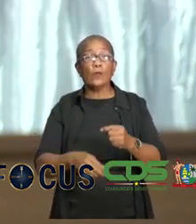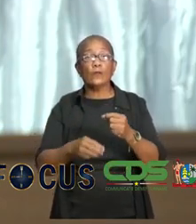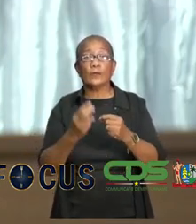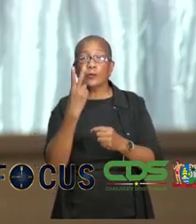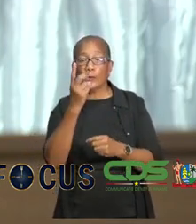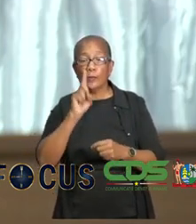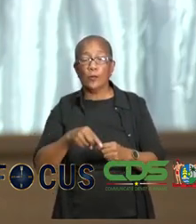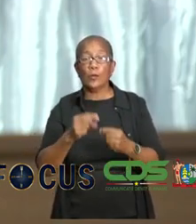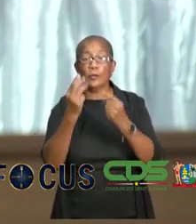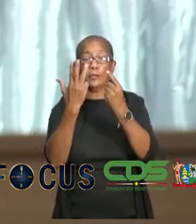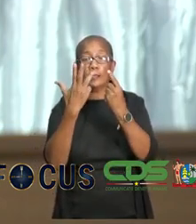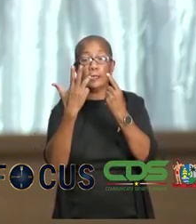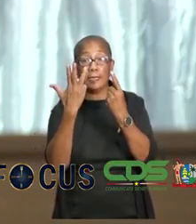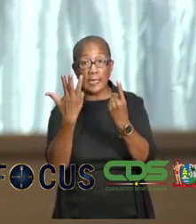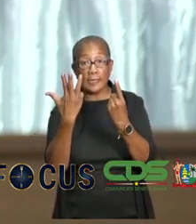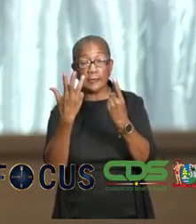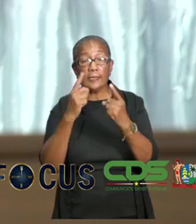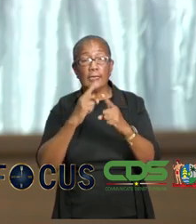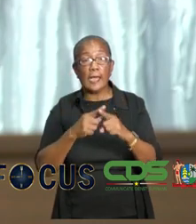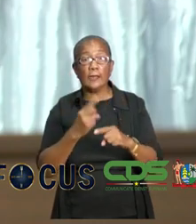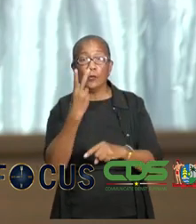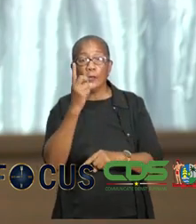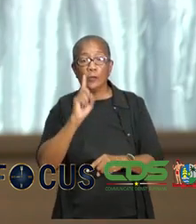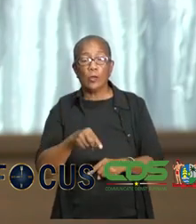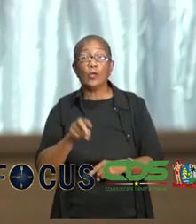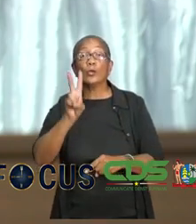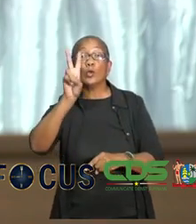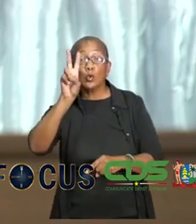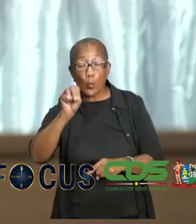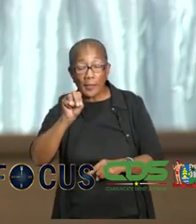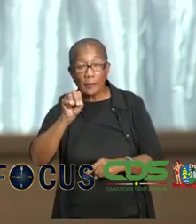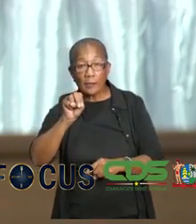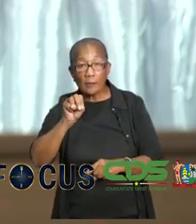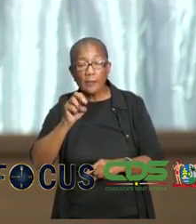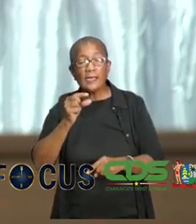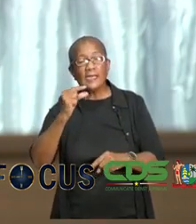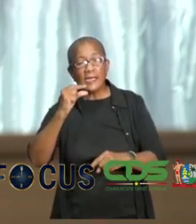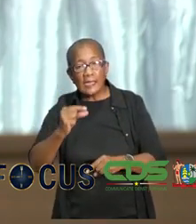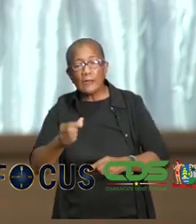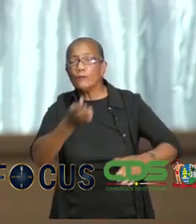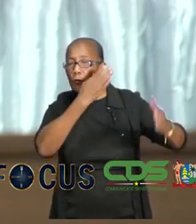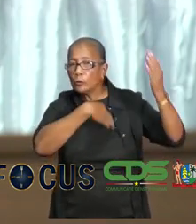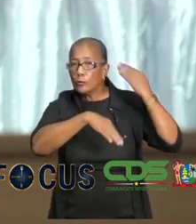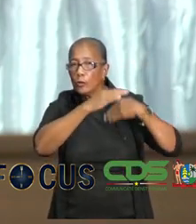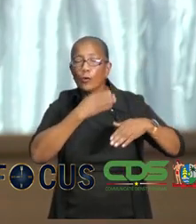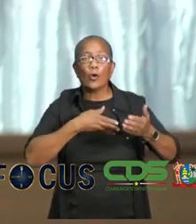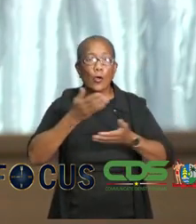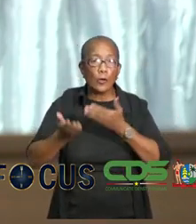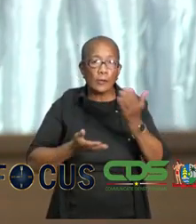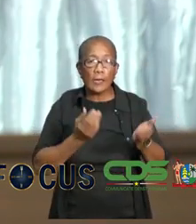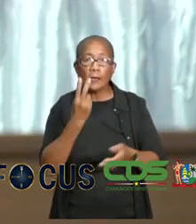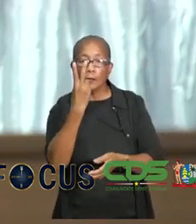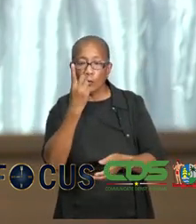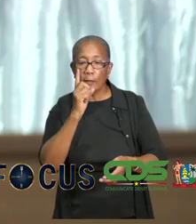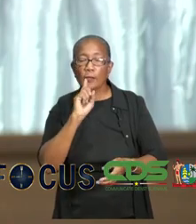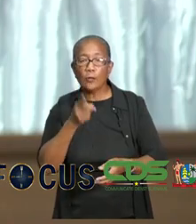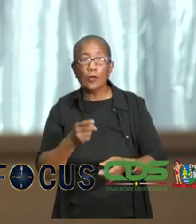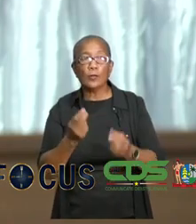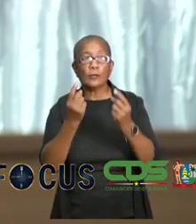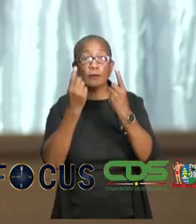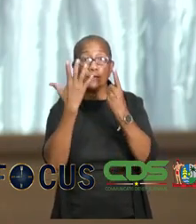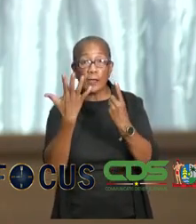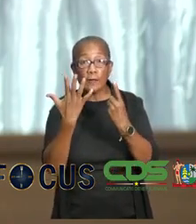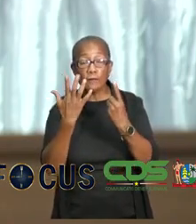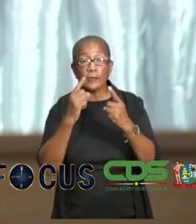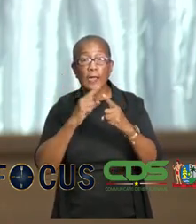2019 en 2020. Ik wil even teruggaan. 2015 tot